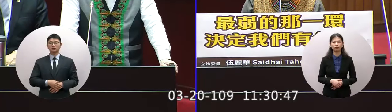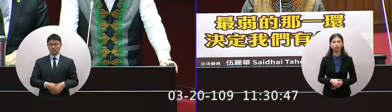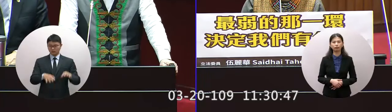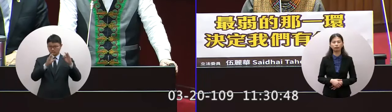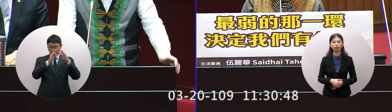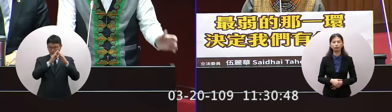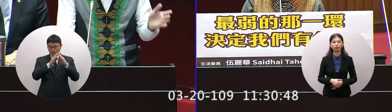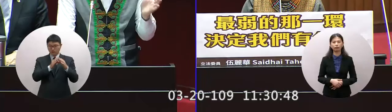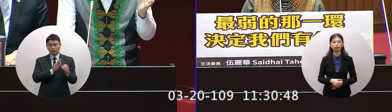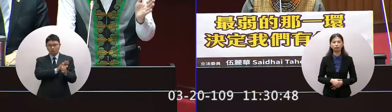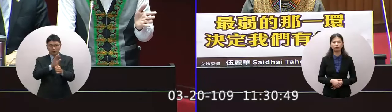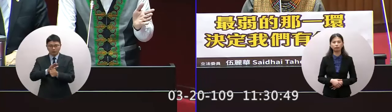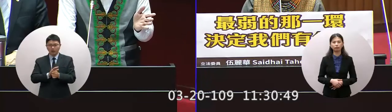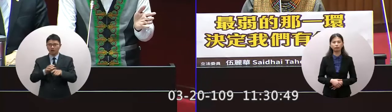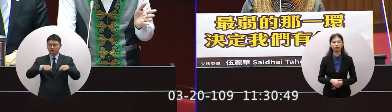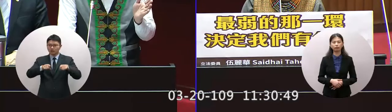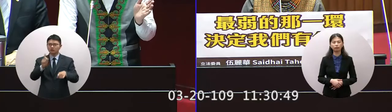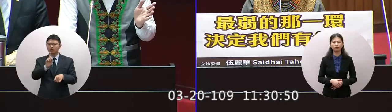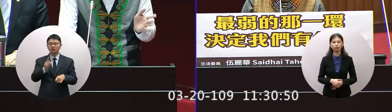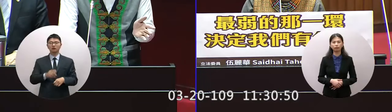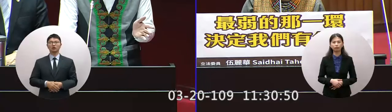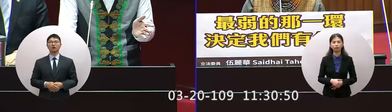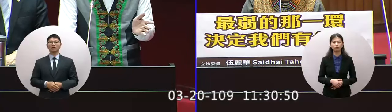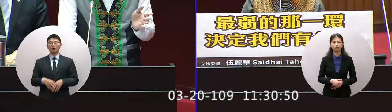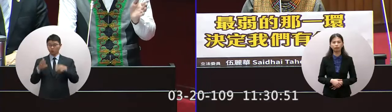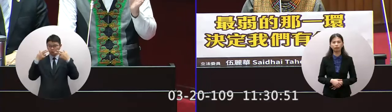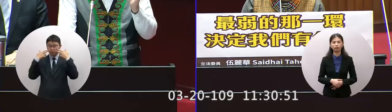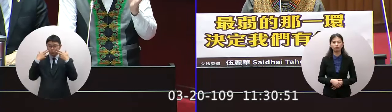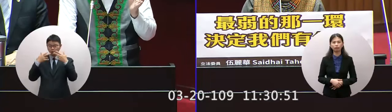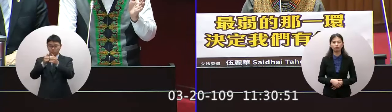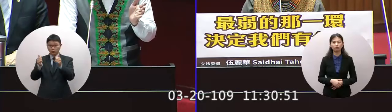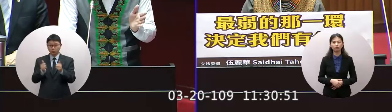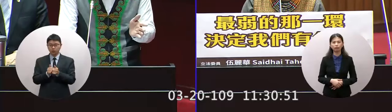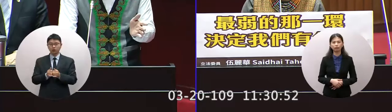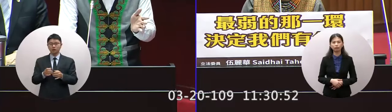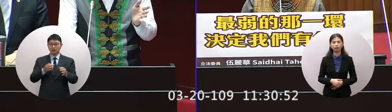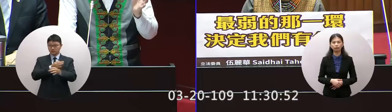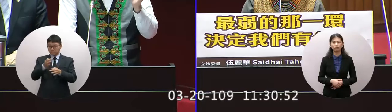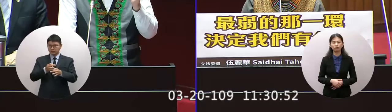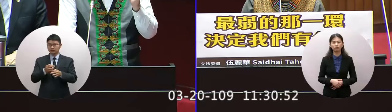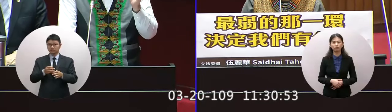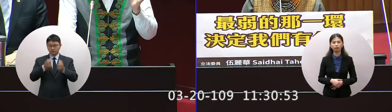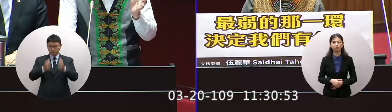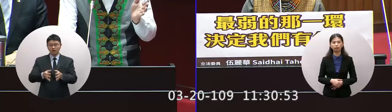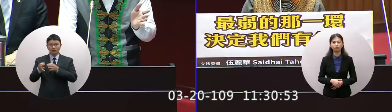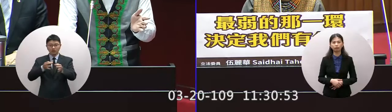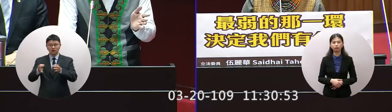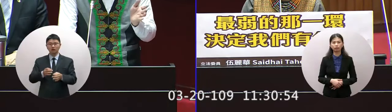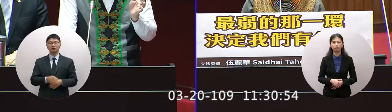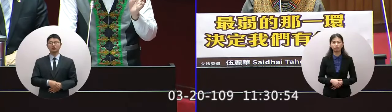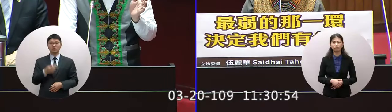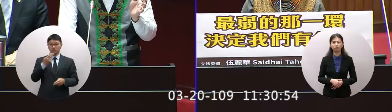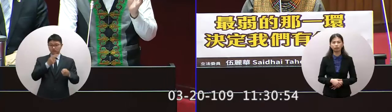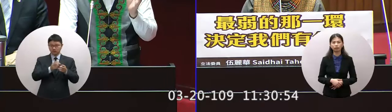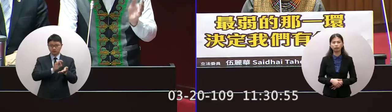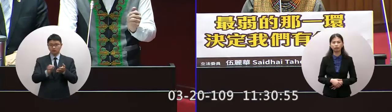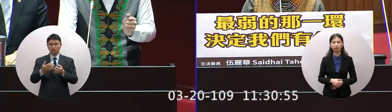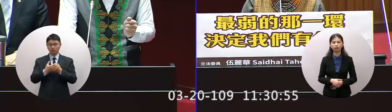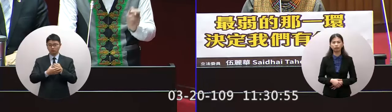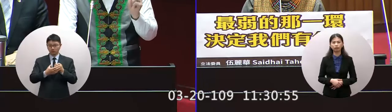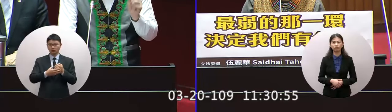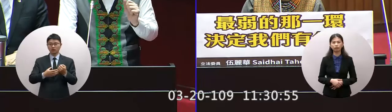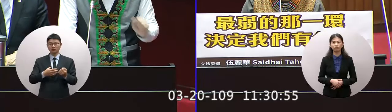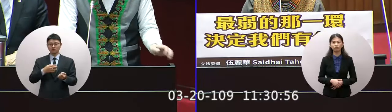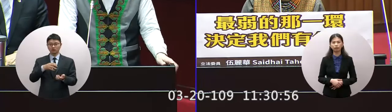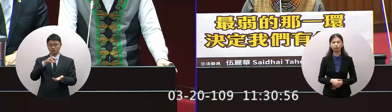施，我们把原住民族的经济产业，还有青年创业跟信保的这个贷